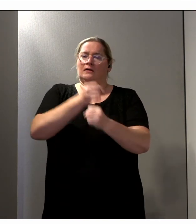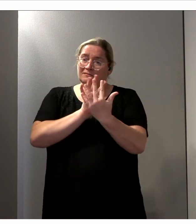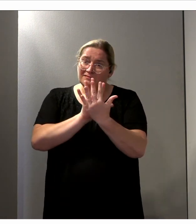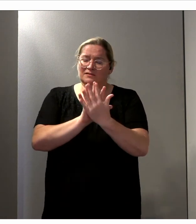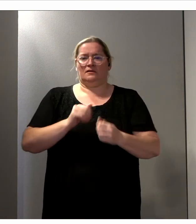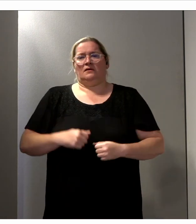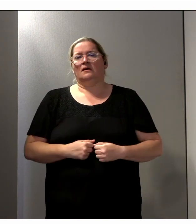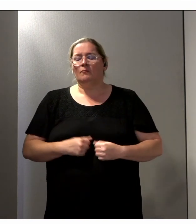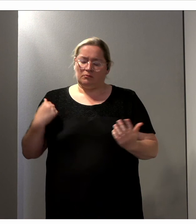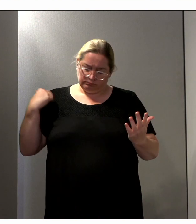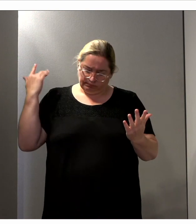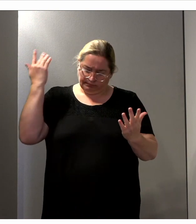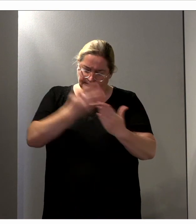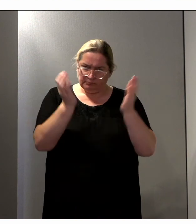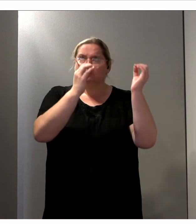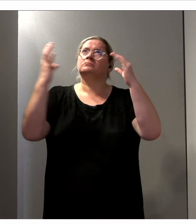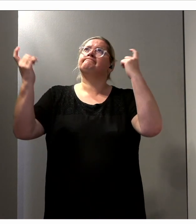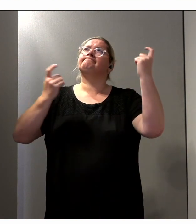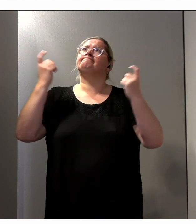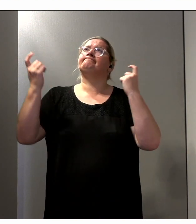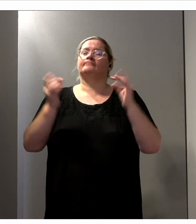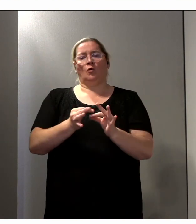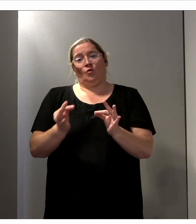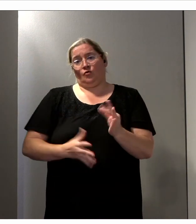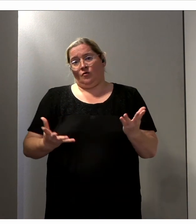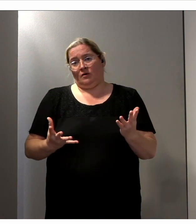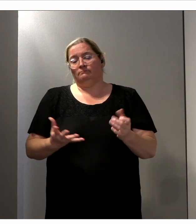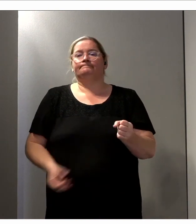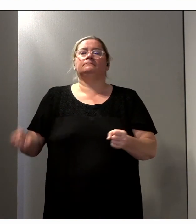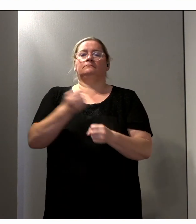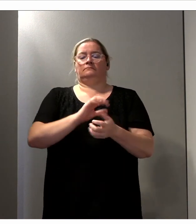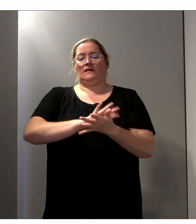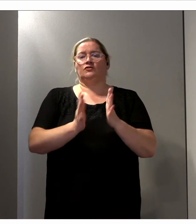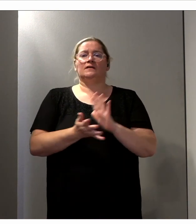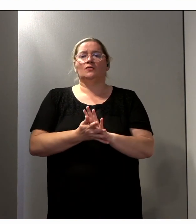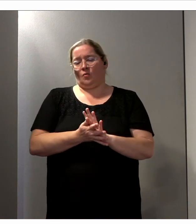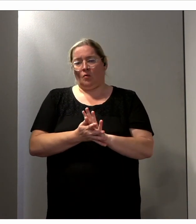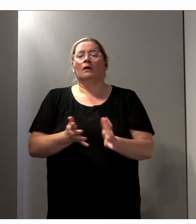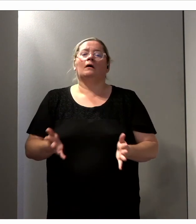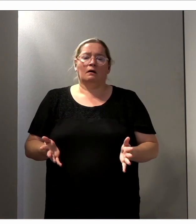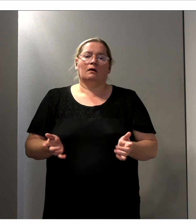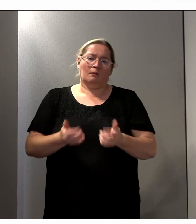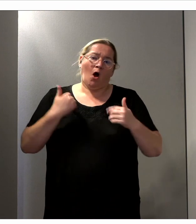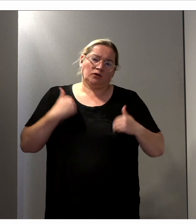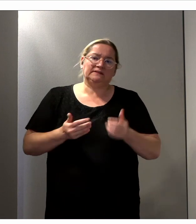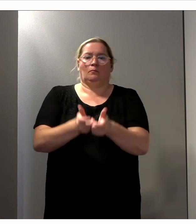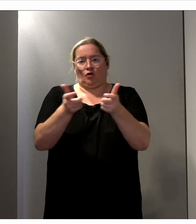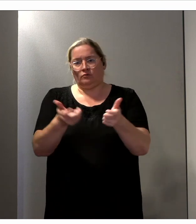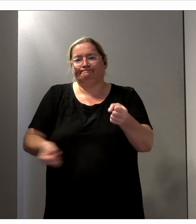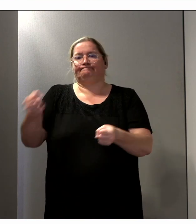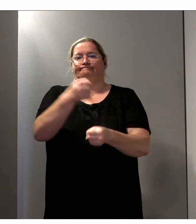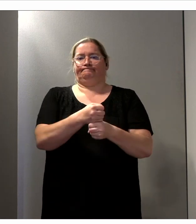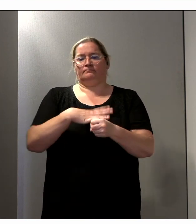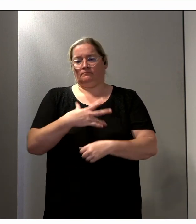conclusions qui ont donné naissance justement à l'association Les Handipreneurs. Les handipreneurs, en fait, ont